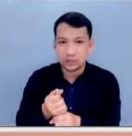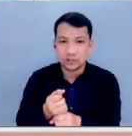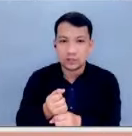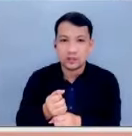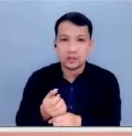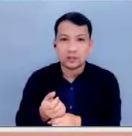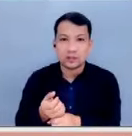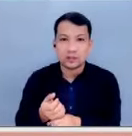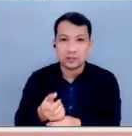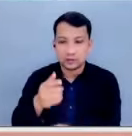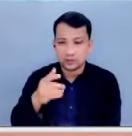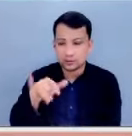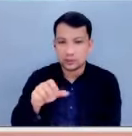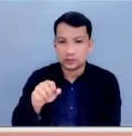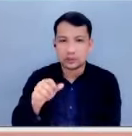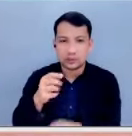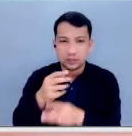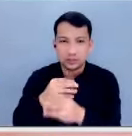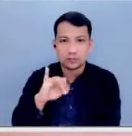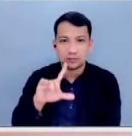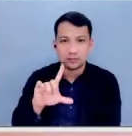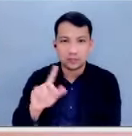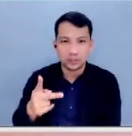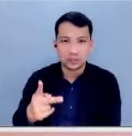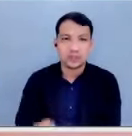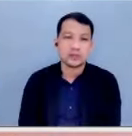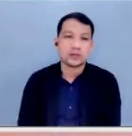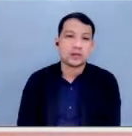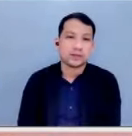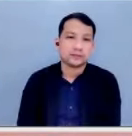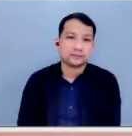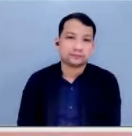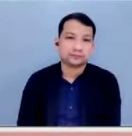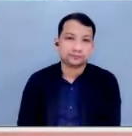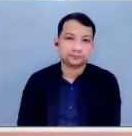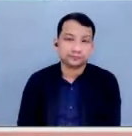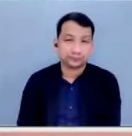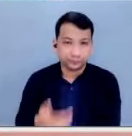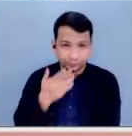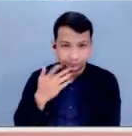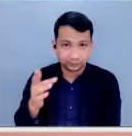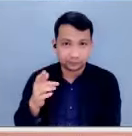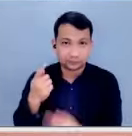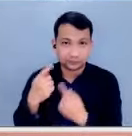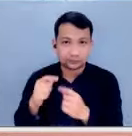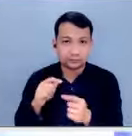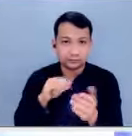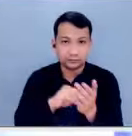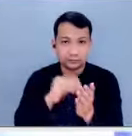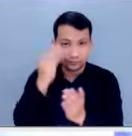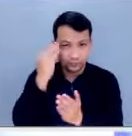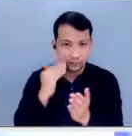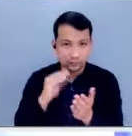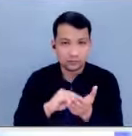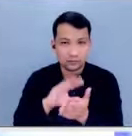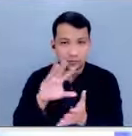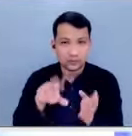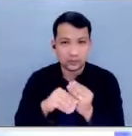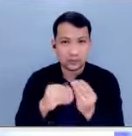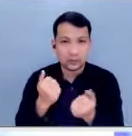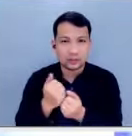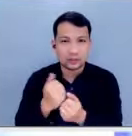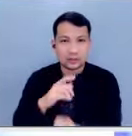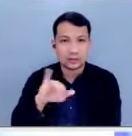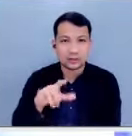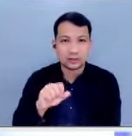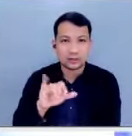gelatin and milk mixture. Okay. So, when it comes to taste po, if you haven't tried this, parang po siyang jelly is.